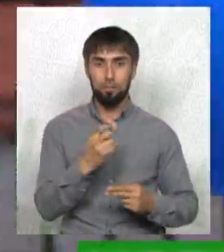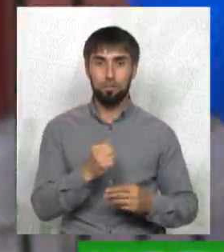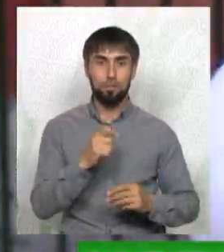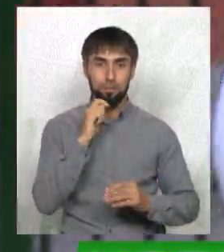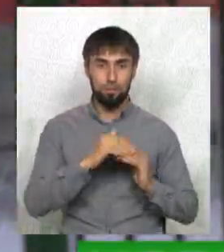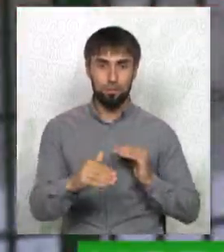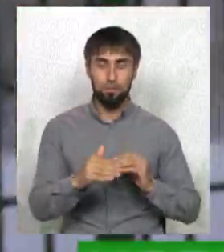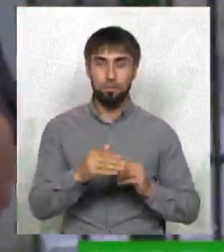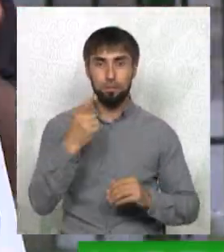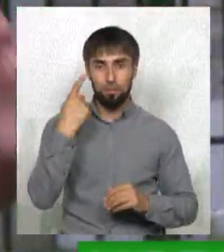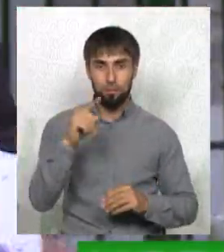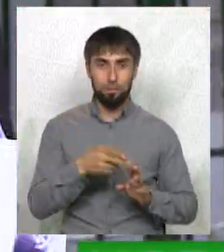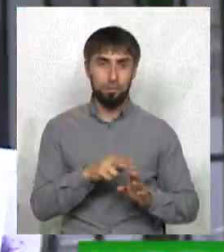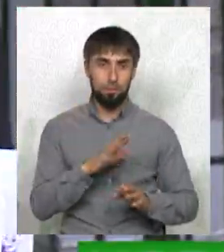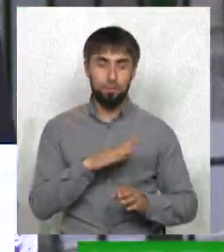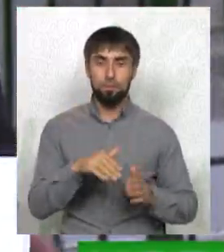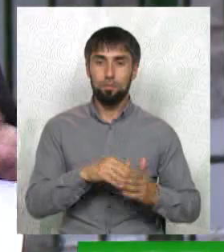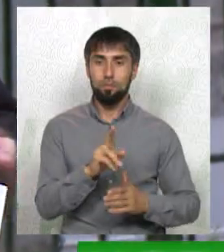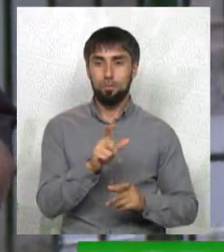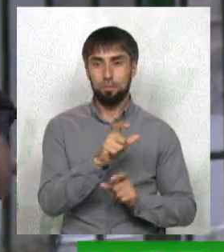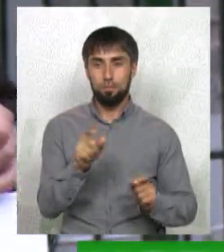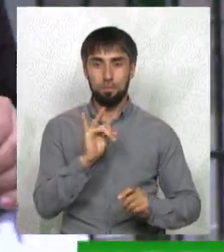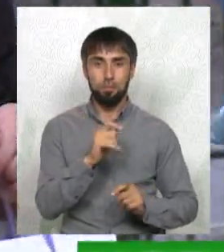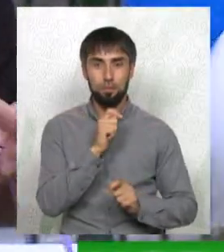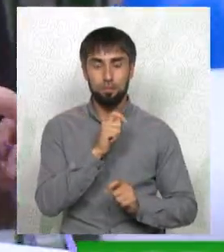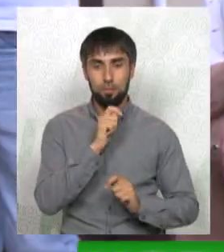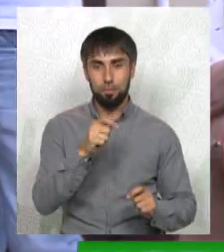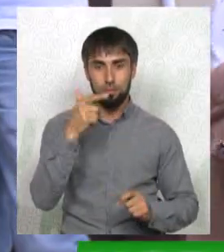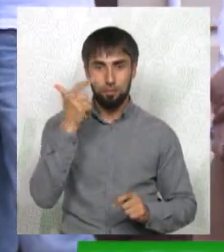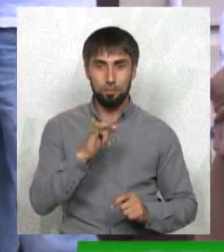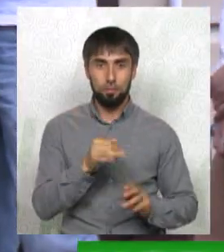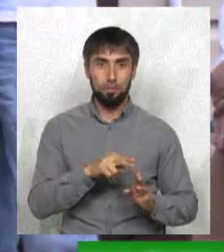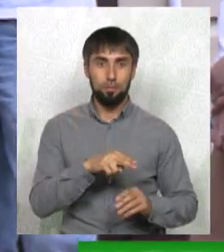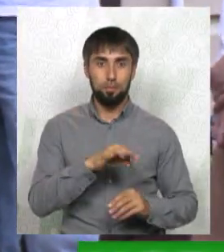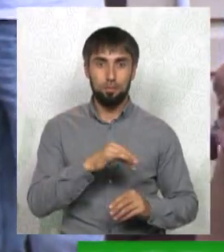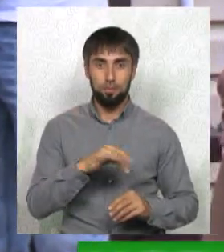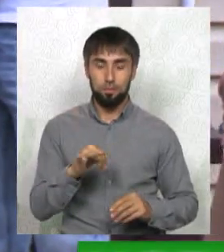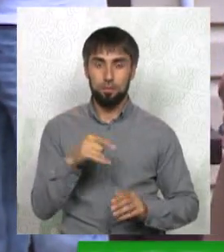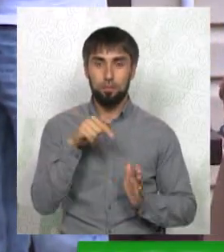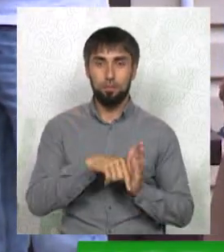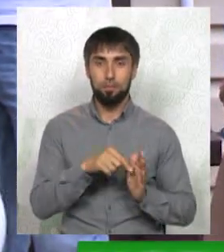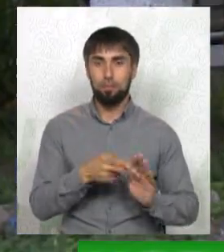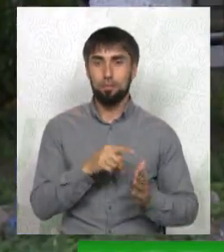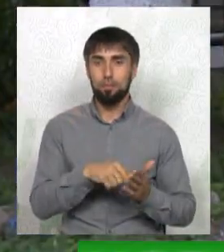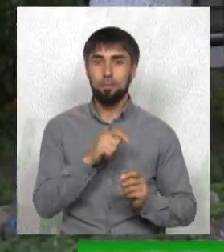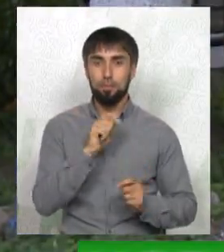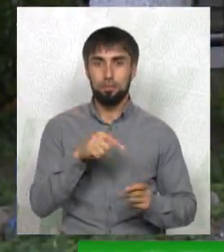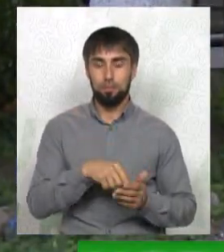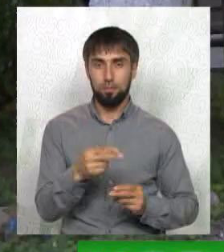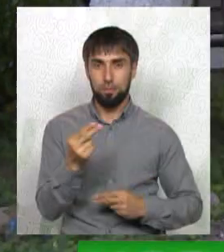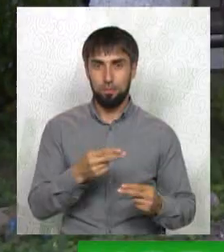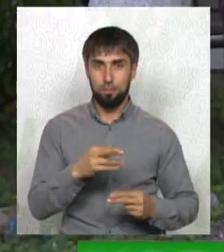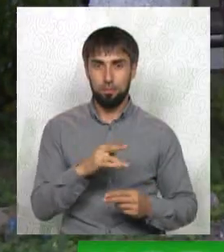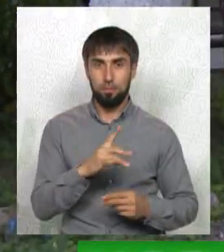асфальте. Организаторы определили лучших, наградив их грамотами и подарками. Внутри набор для художников.